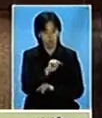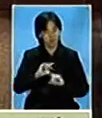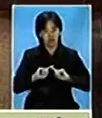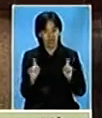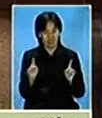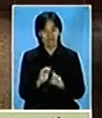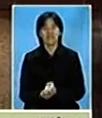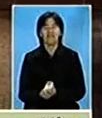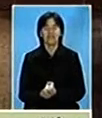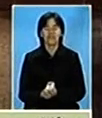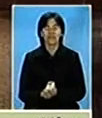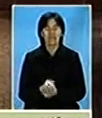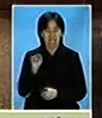การ